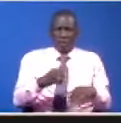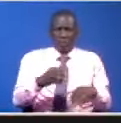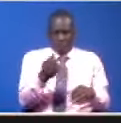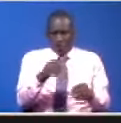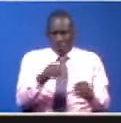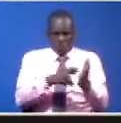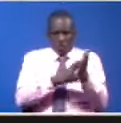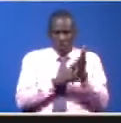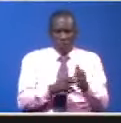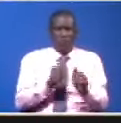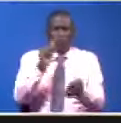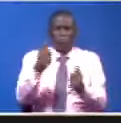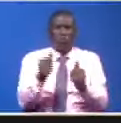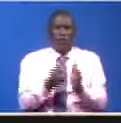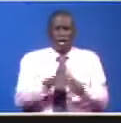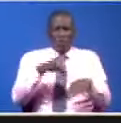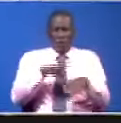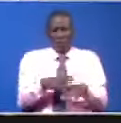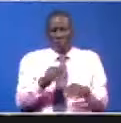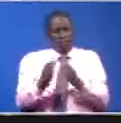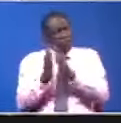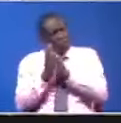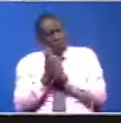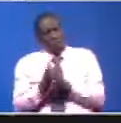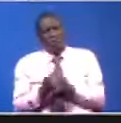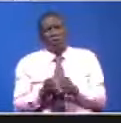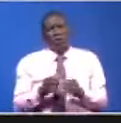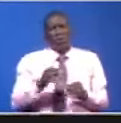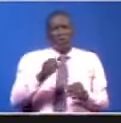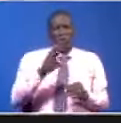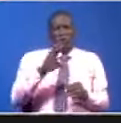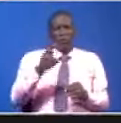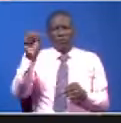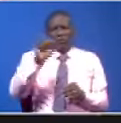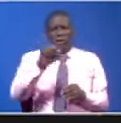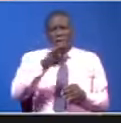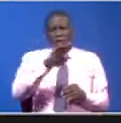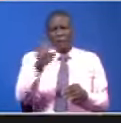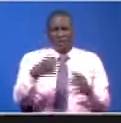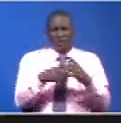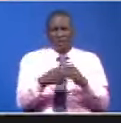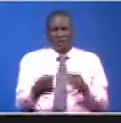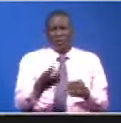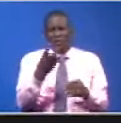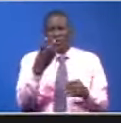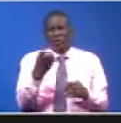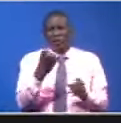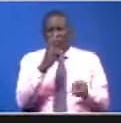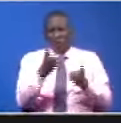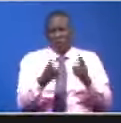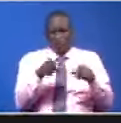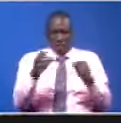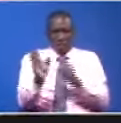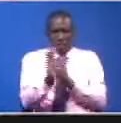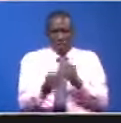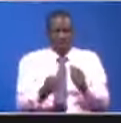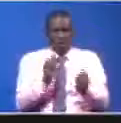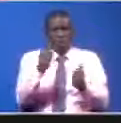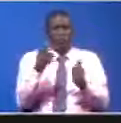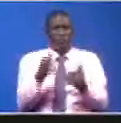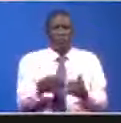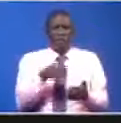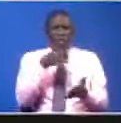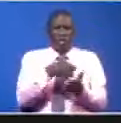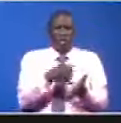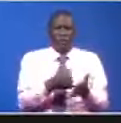for registration for the tournament, to get money for accommodation. Mchezo wa frisbee ulianzishwa mwaka 2002 nchini.